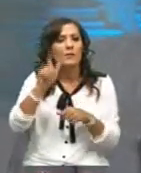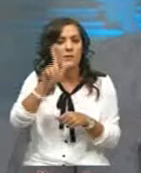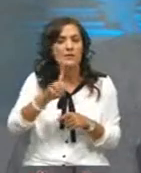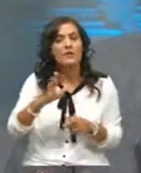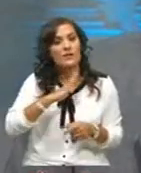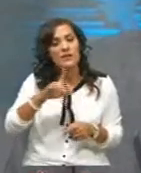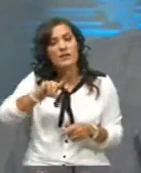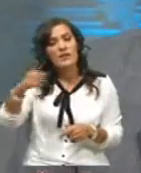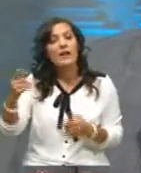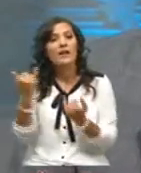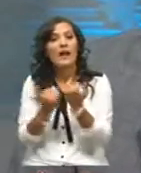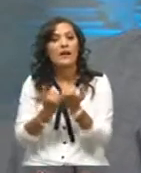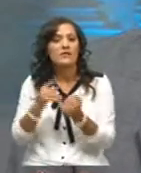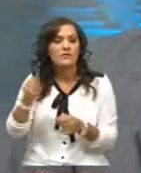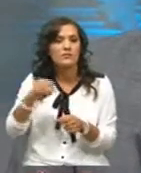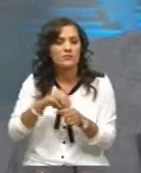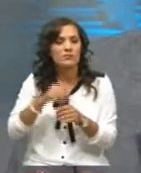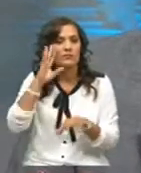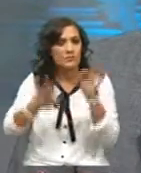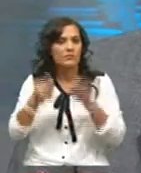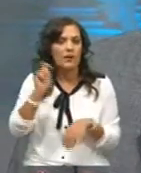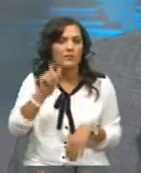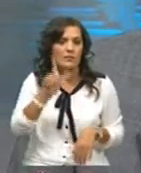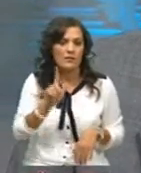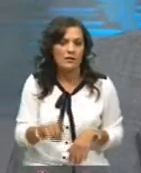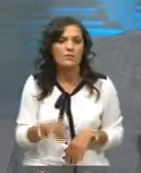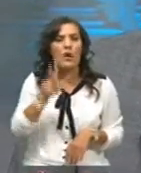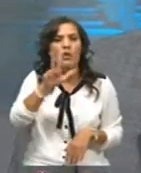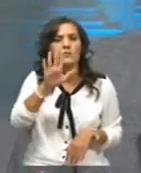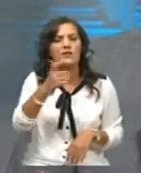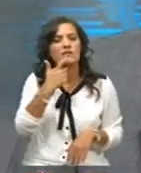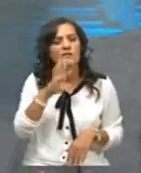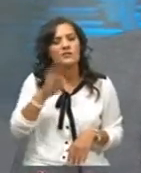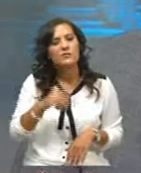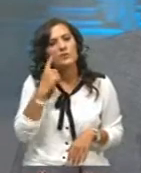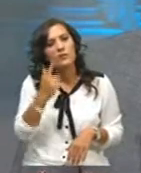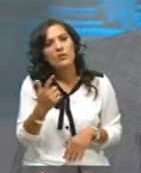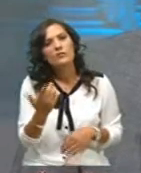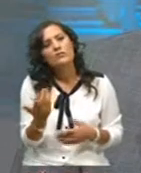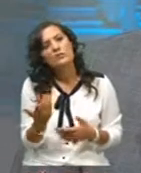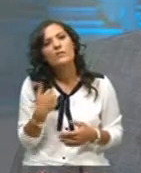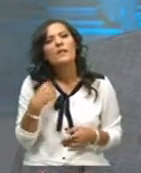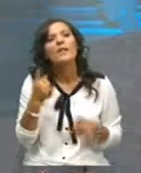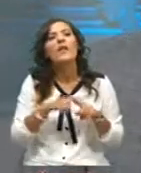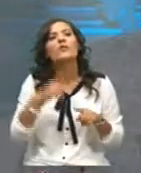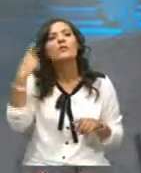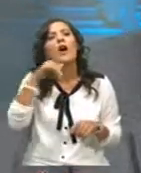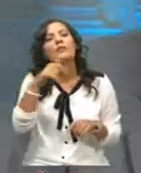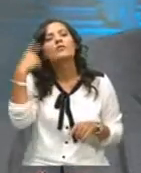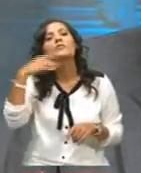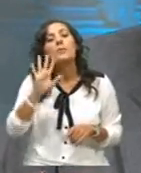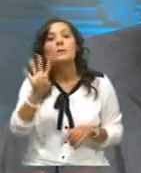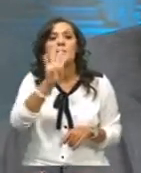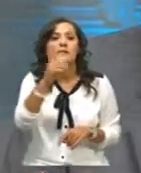diğer kardeşlerin indi 35 yaşa şimdiki görüşüne katılamıyorum 40 yaştır